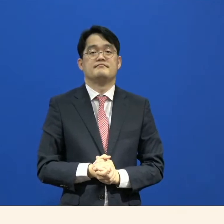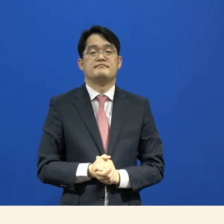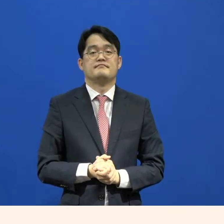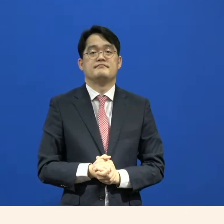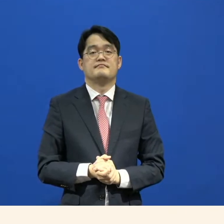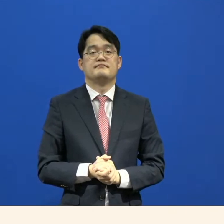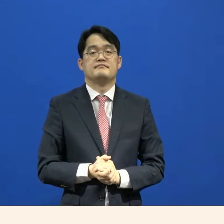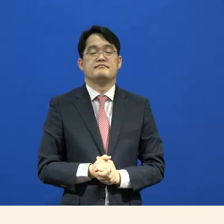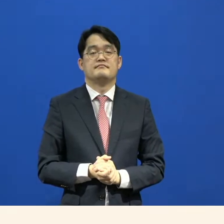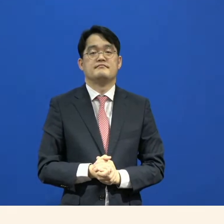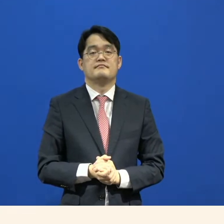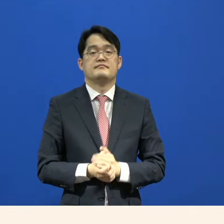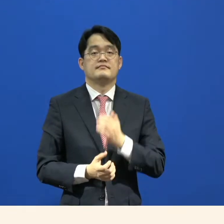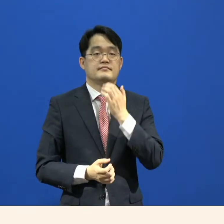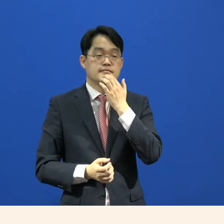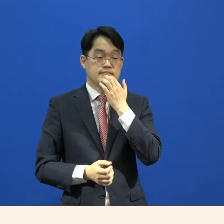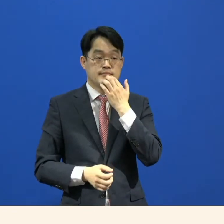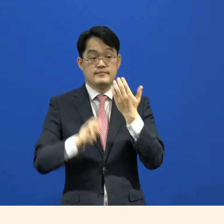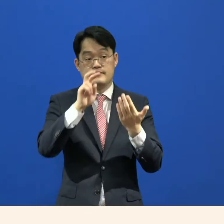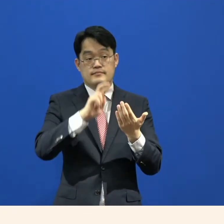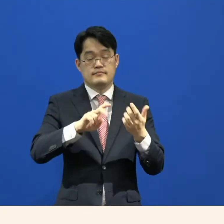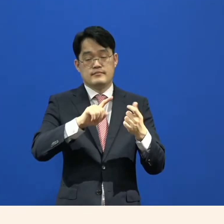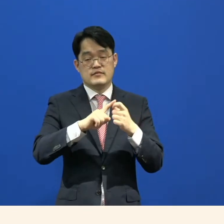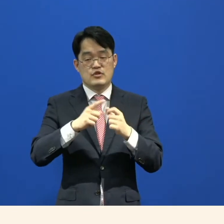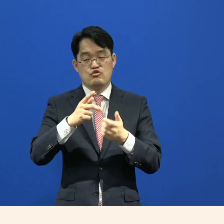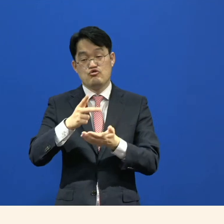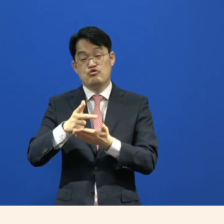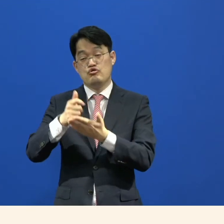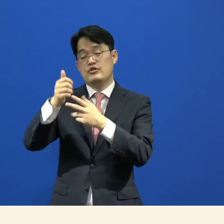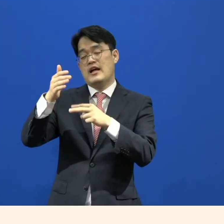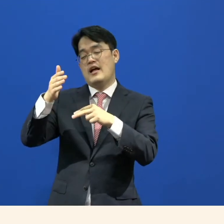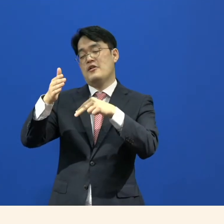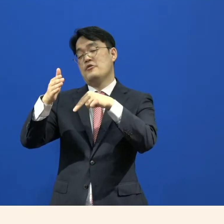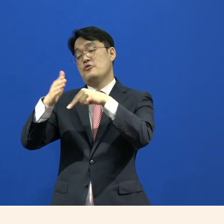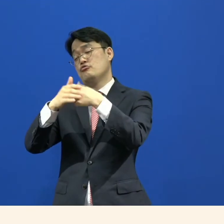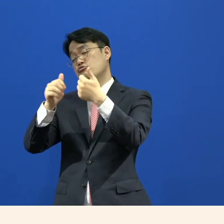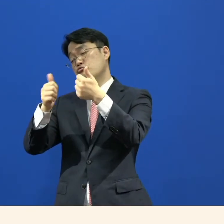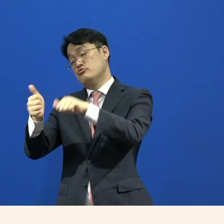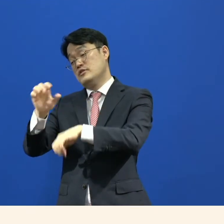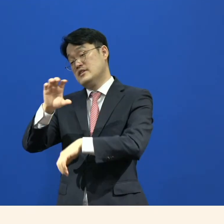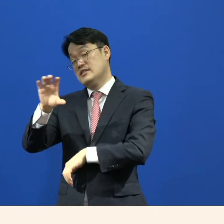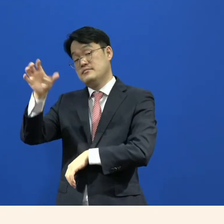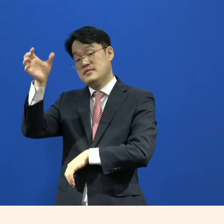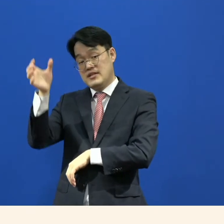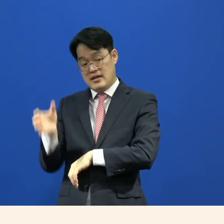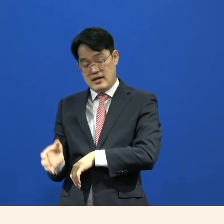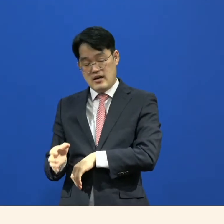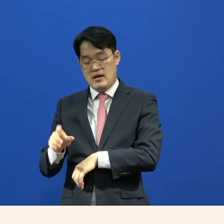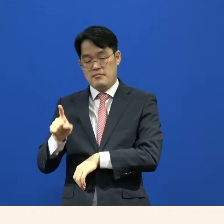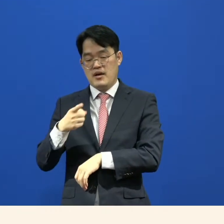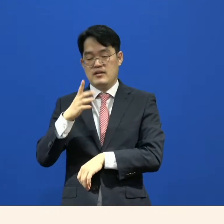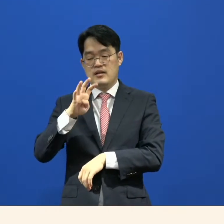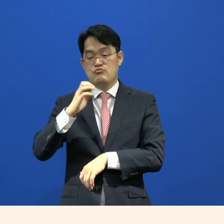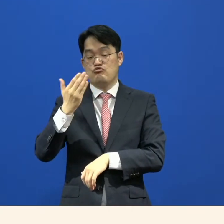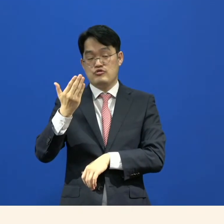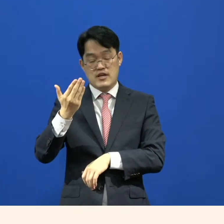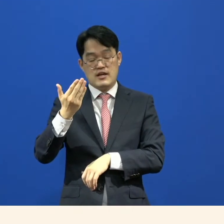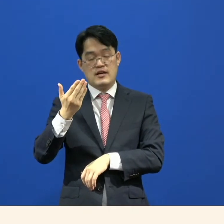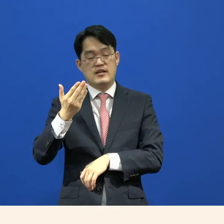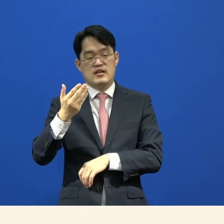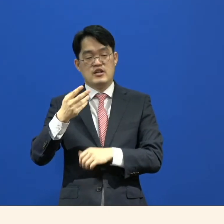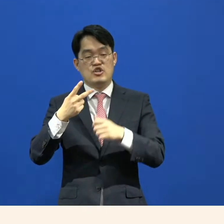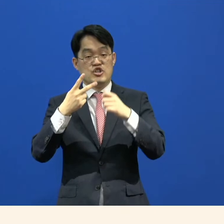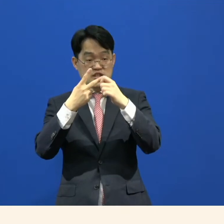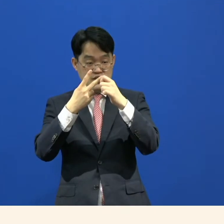요 2절을 한번 딱 불러봤으면 좋겠는데, 주 달려 죽은 십자가 149장 2절, 죽으신 구주밖에는 자랑할